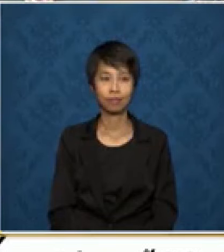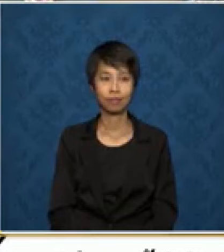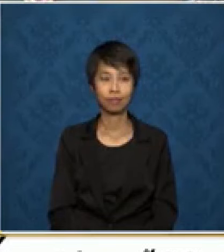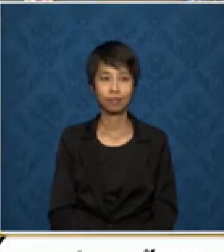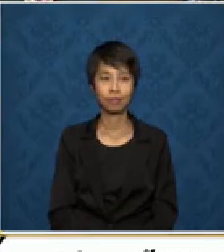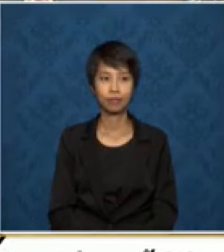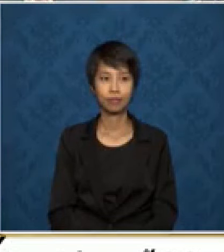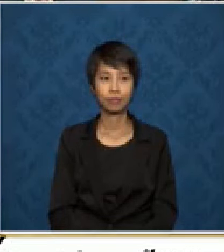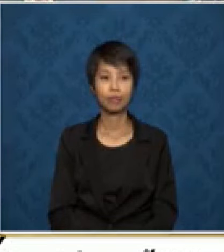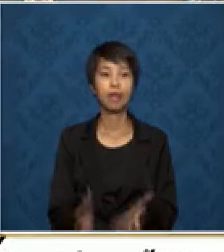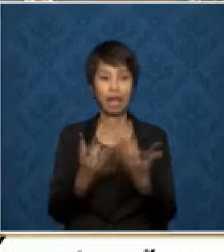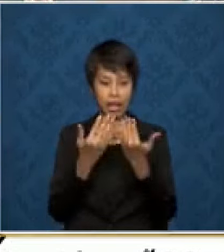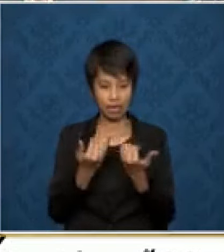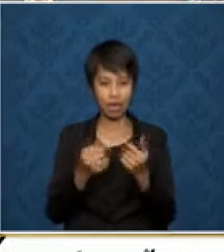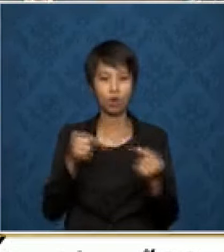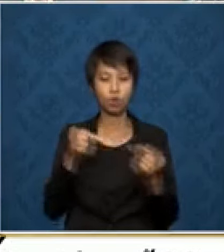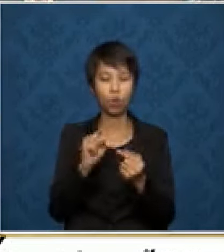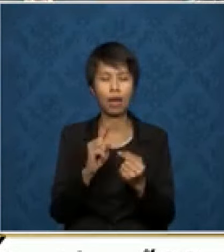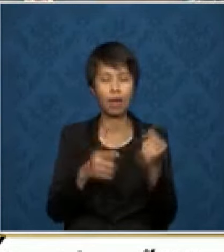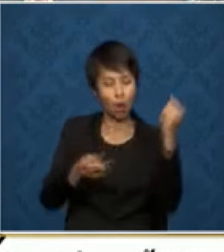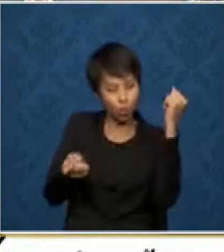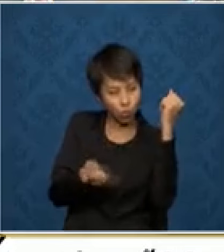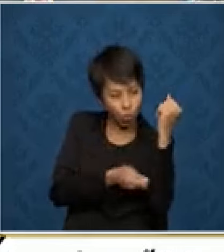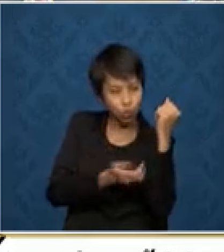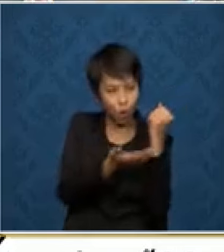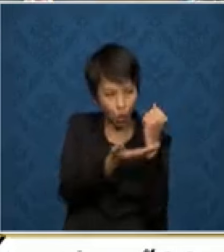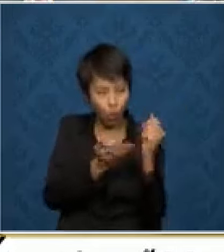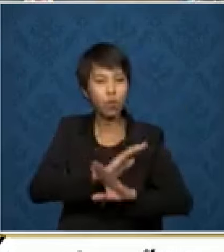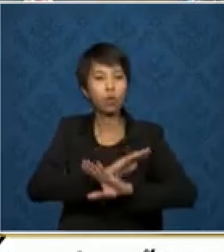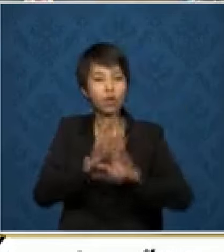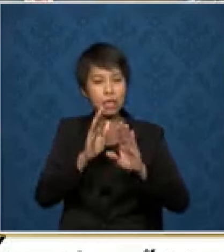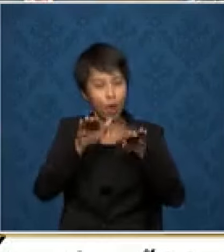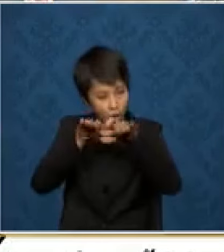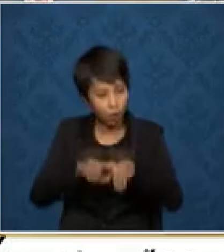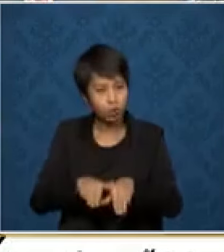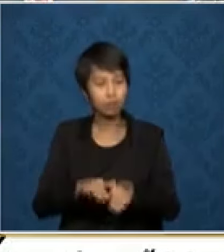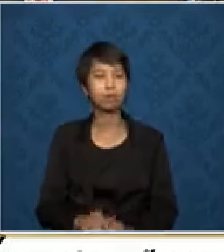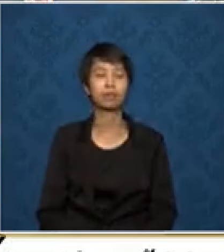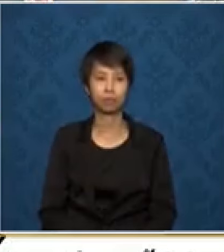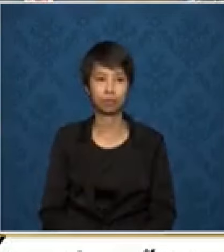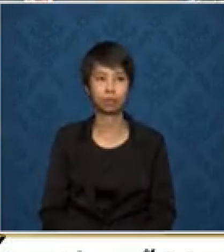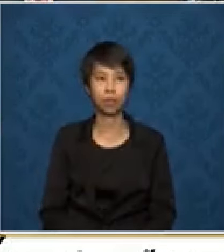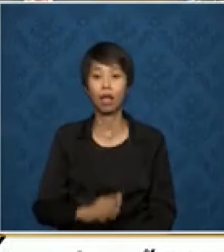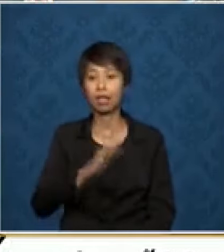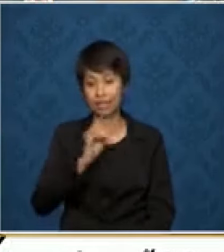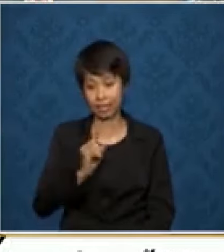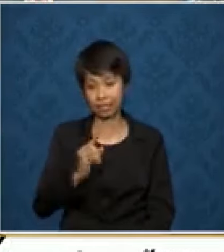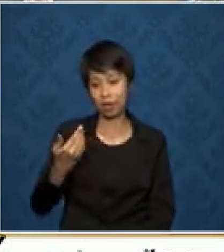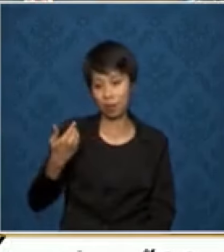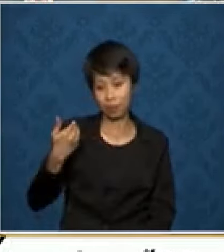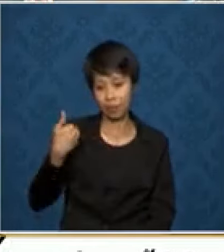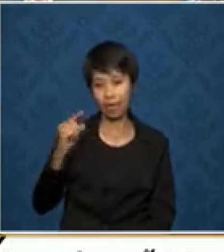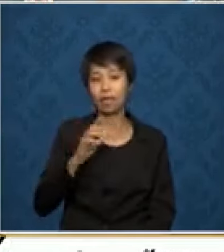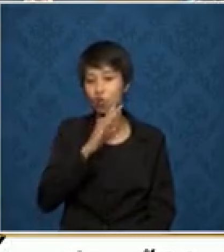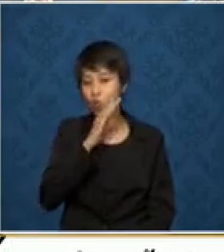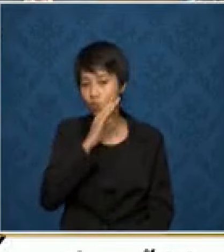ก็เพราะนิรโทษกรรมเป็นดาบสคมถ้าใช้ให้ถูกก็จะ